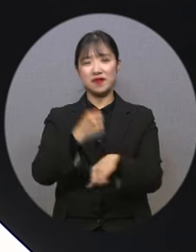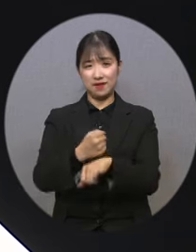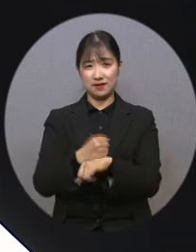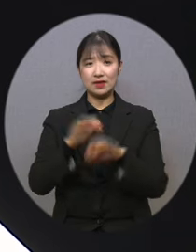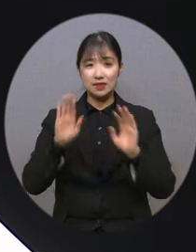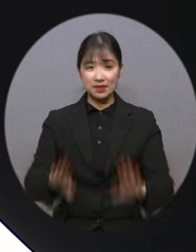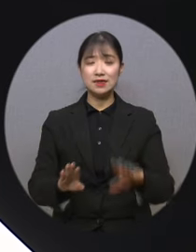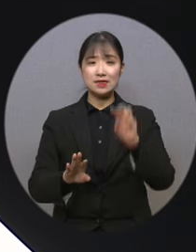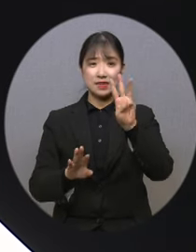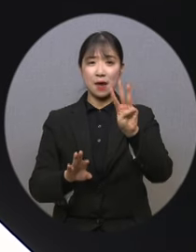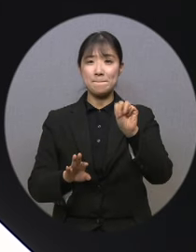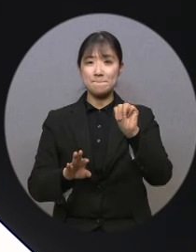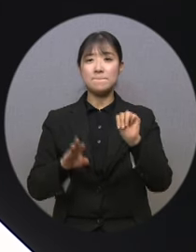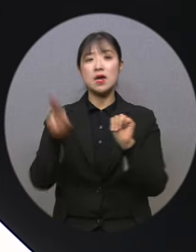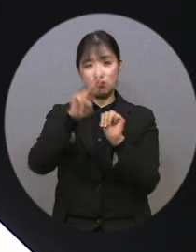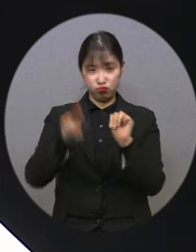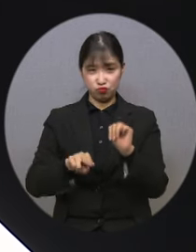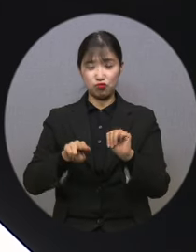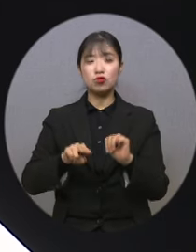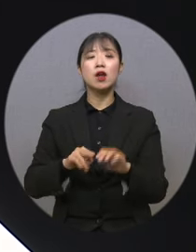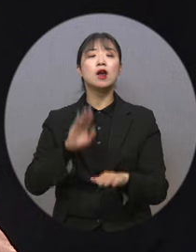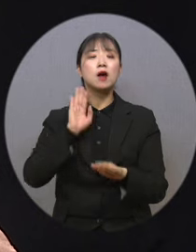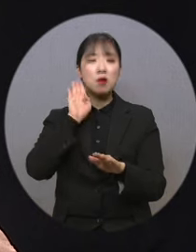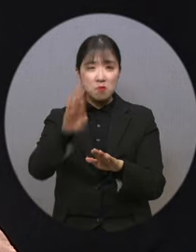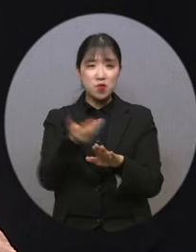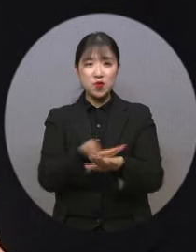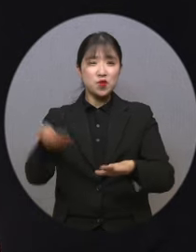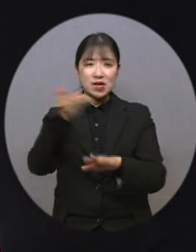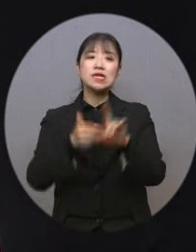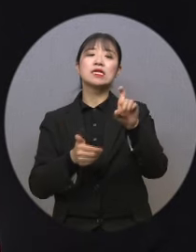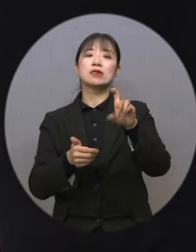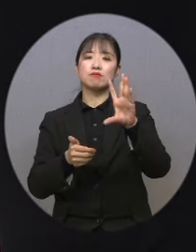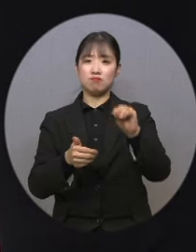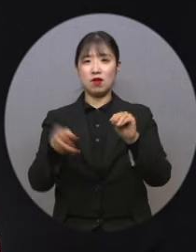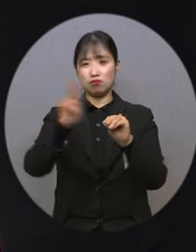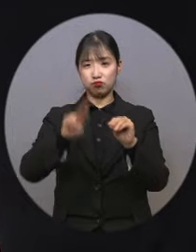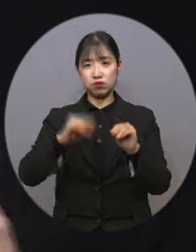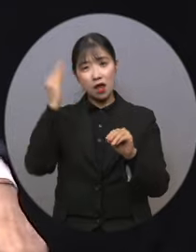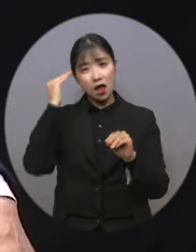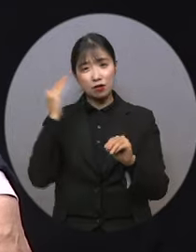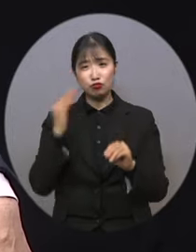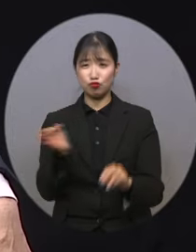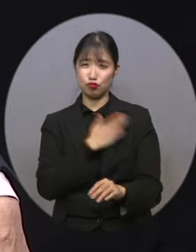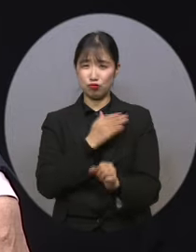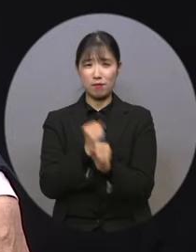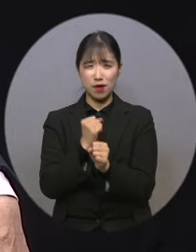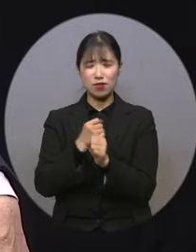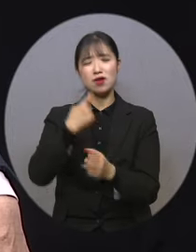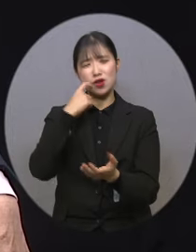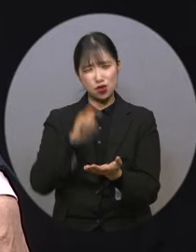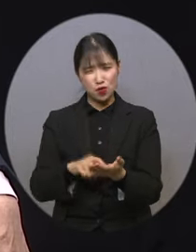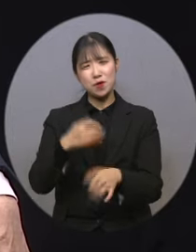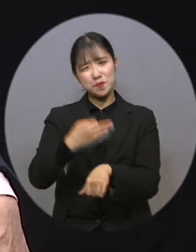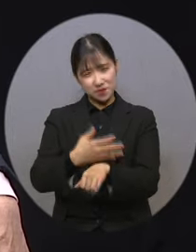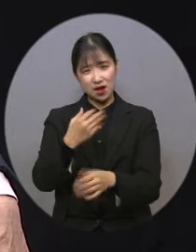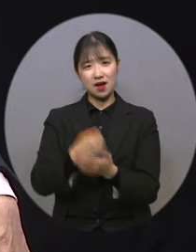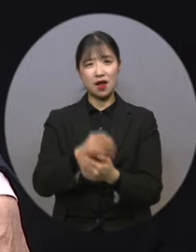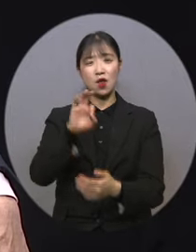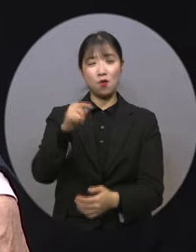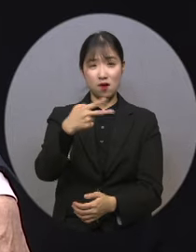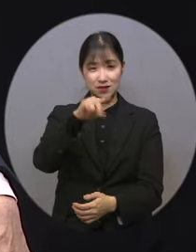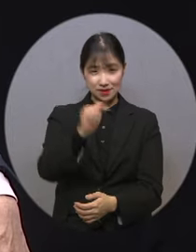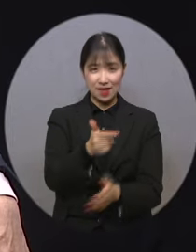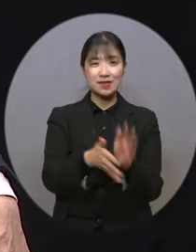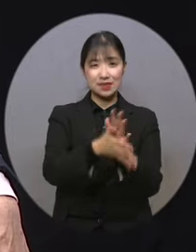내가 심방 물로 올려줘 볼 수 있는 기술이 있습니다 대한민국 부자 만드는거 간단합니다 하고 원산 시 이야기